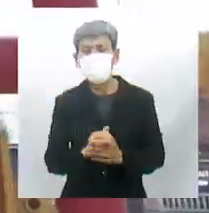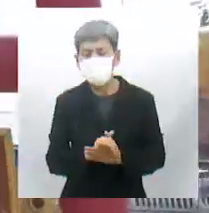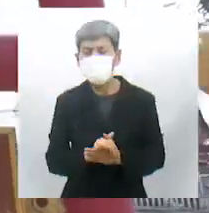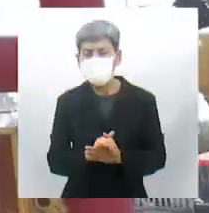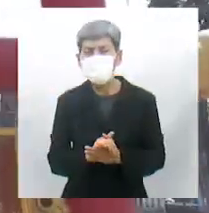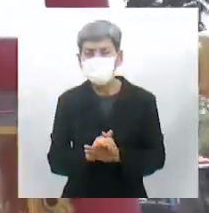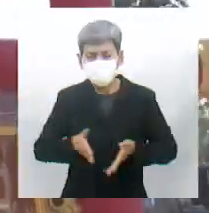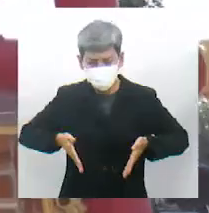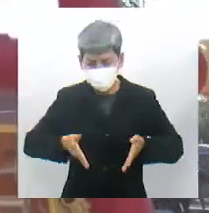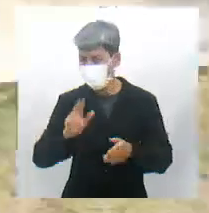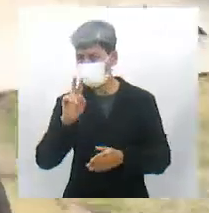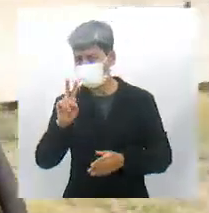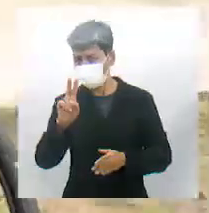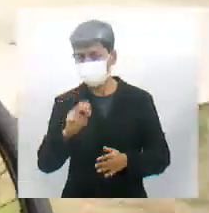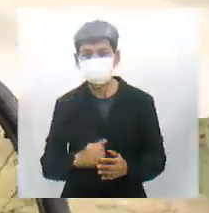ร ครับคลอง2